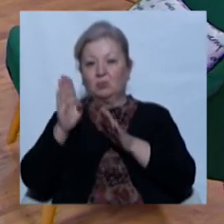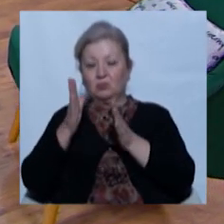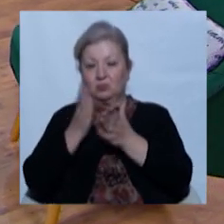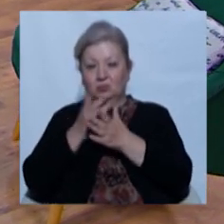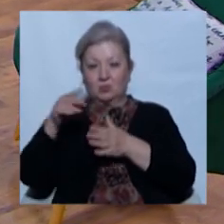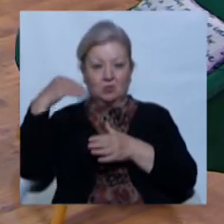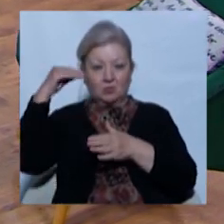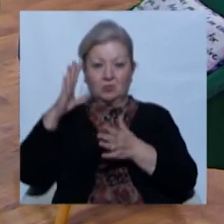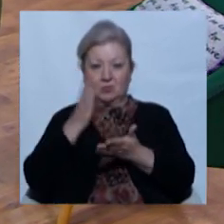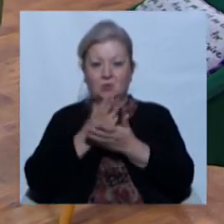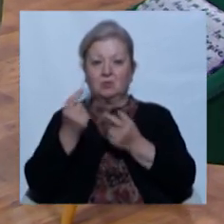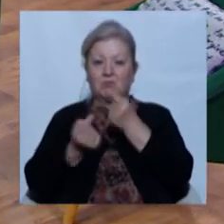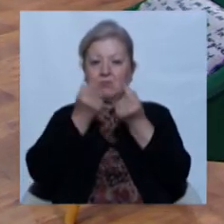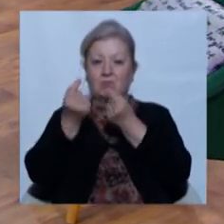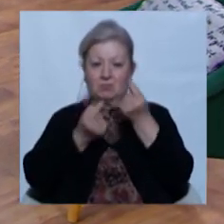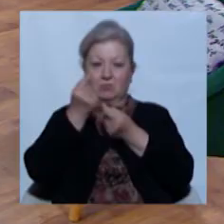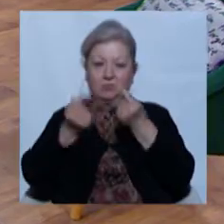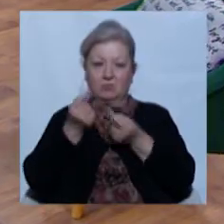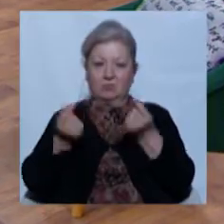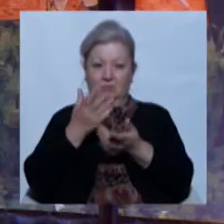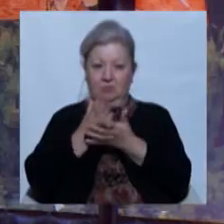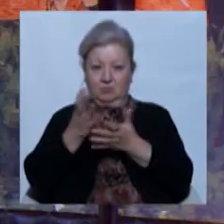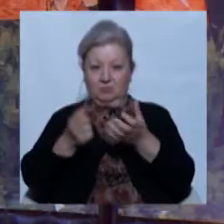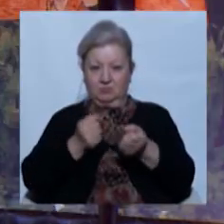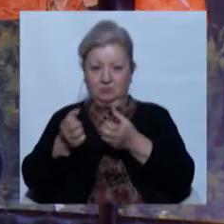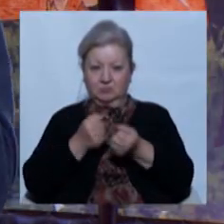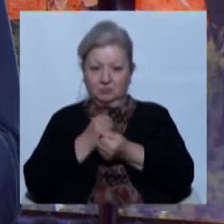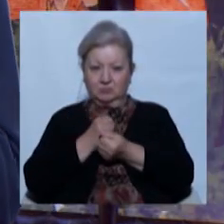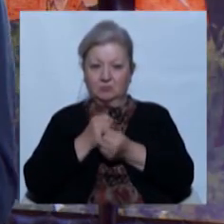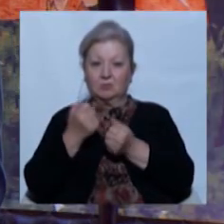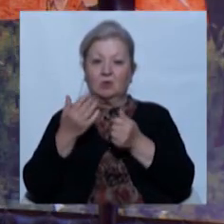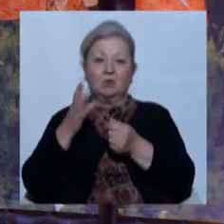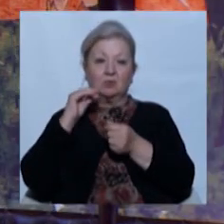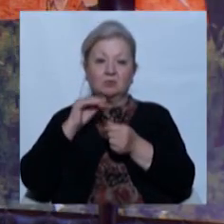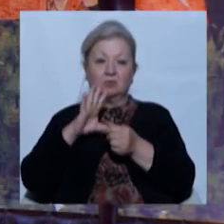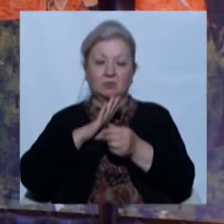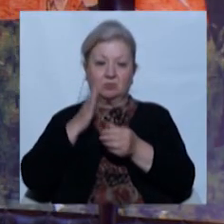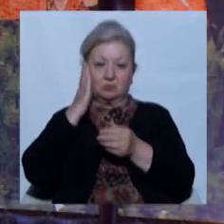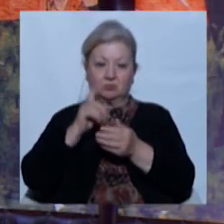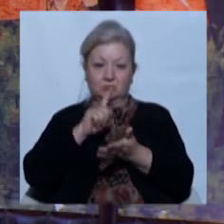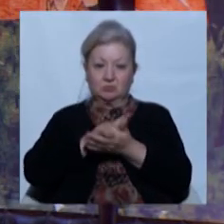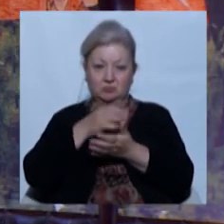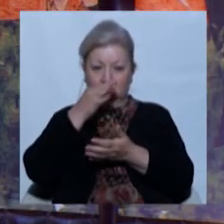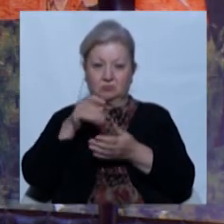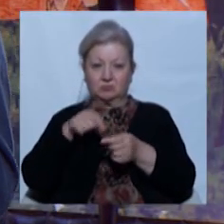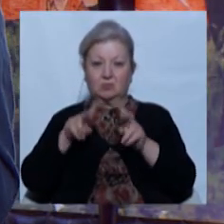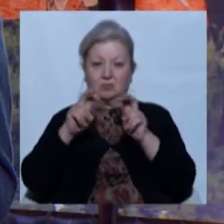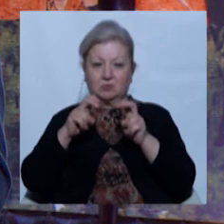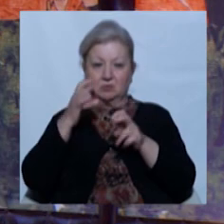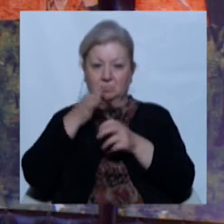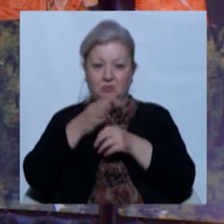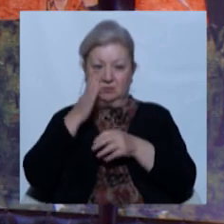აჭარაში მარცვლეულები მოყავთ ხოლმე. მე როდესაც პირველი კითხვებზე გადავალთ, აუცილებლად აი ამ თემას